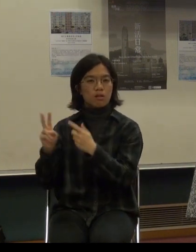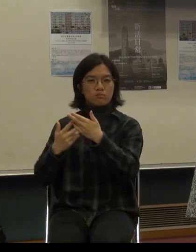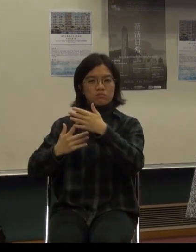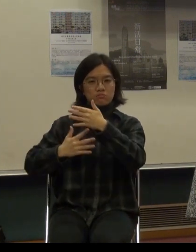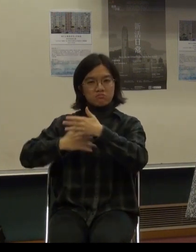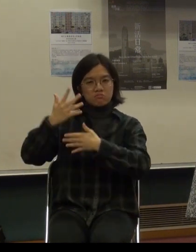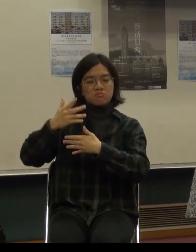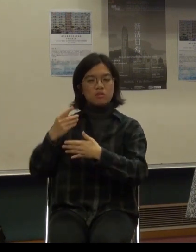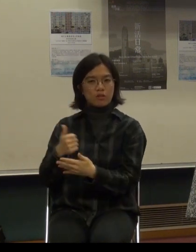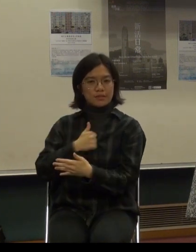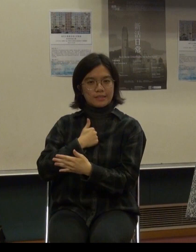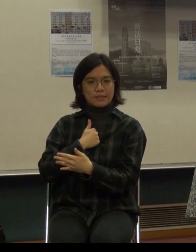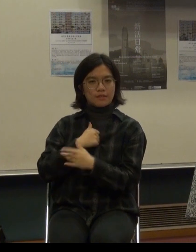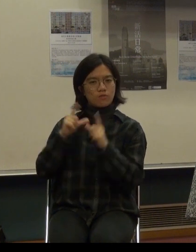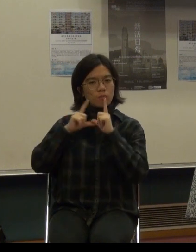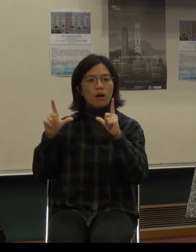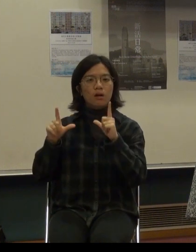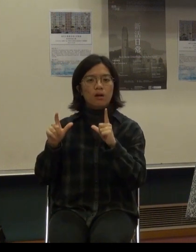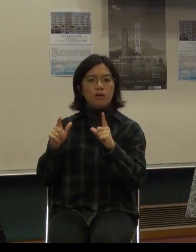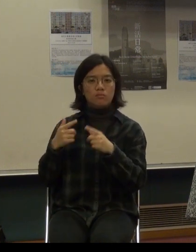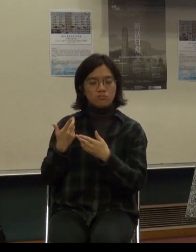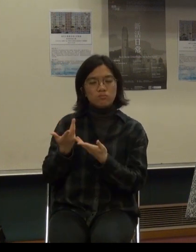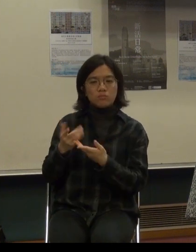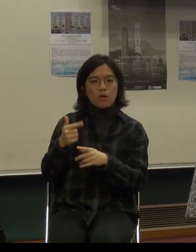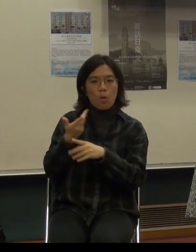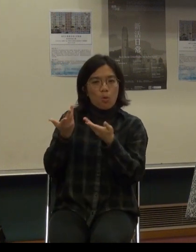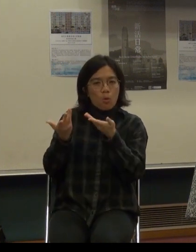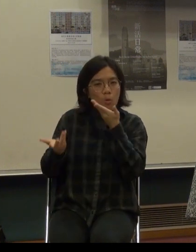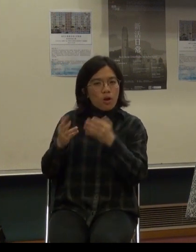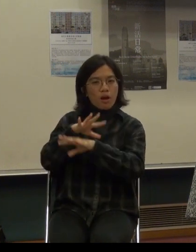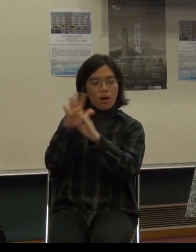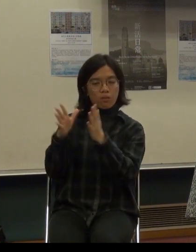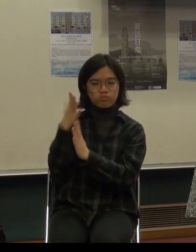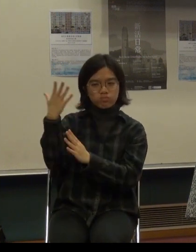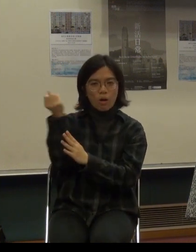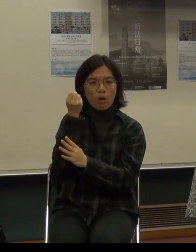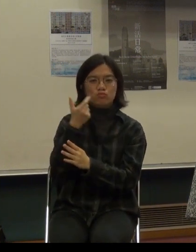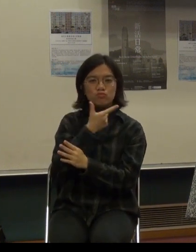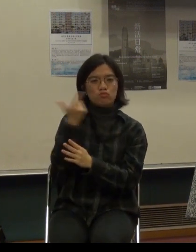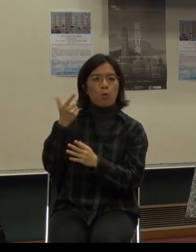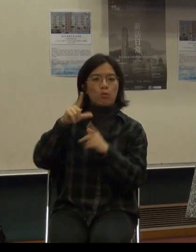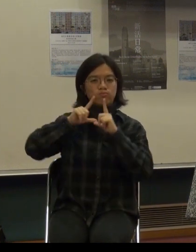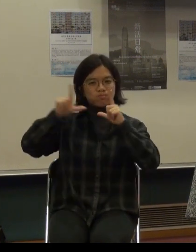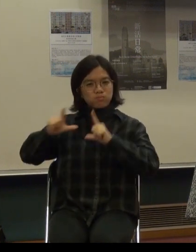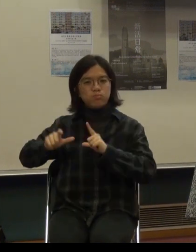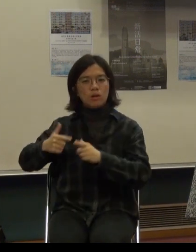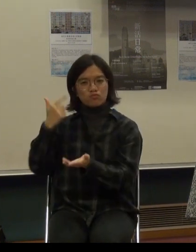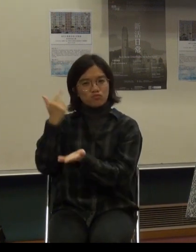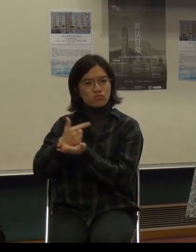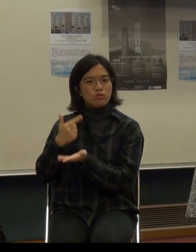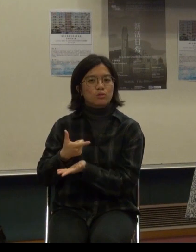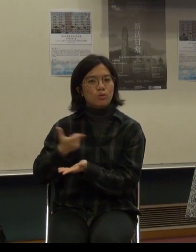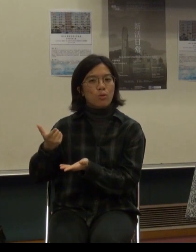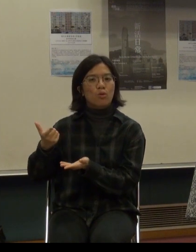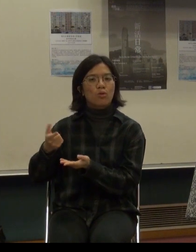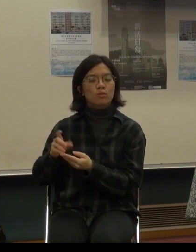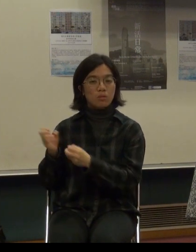那個學主理這間學校的幾個建築師都非常之緊要，在建築史上面非常之緊要，以致有很多人呢當